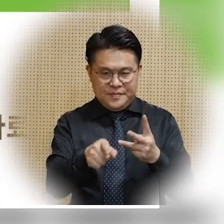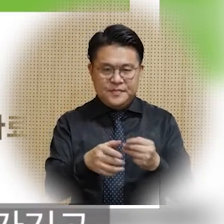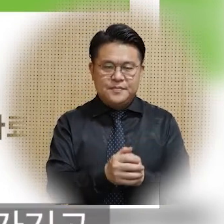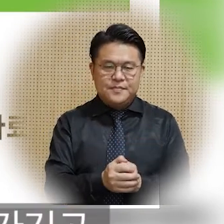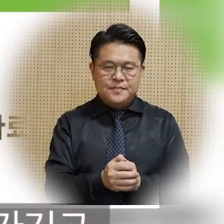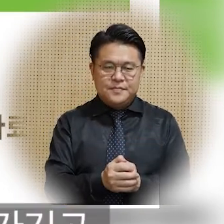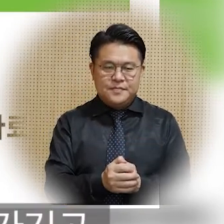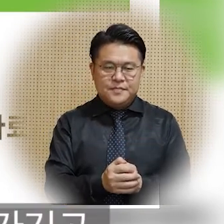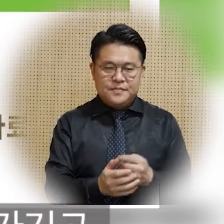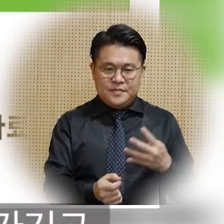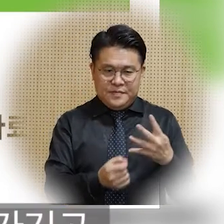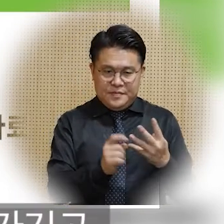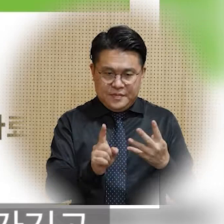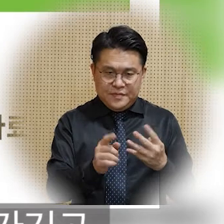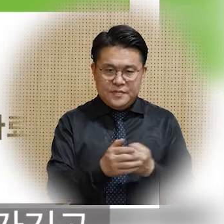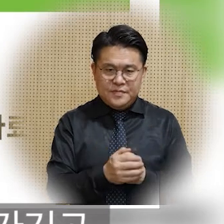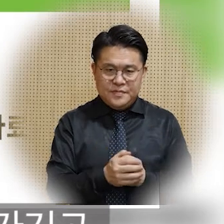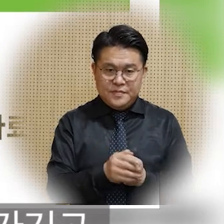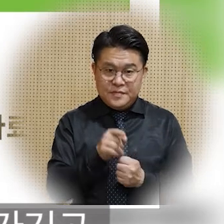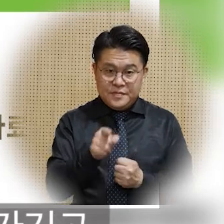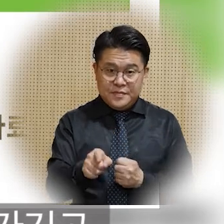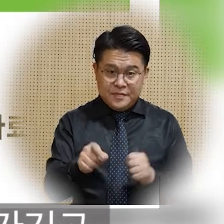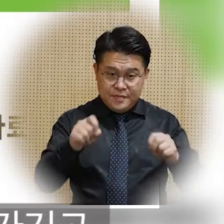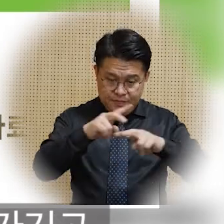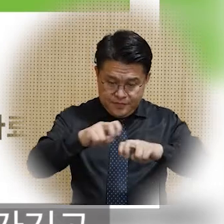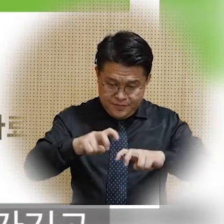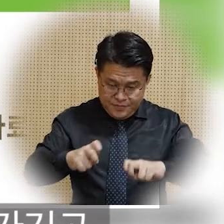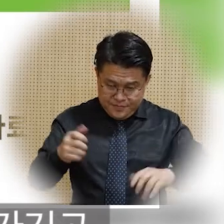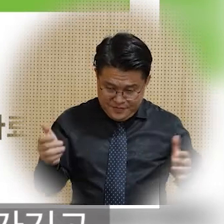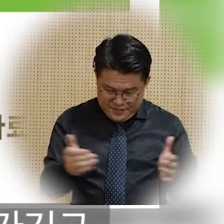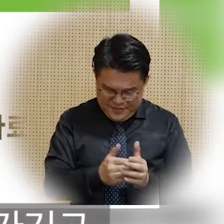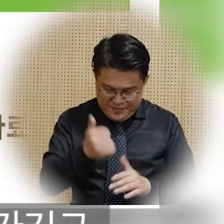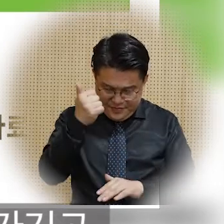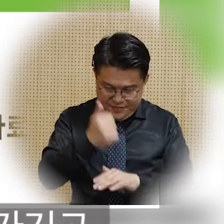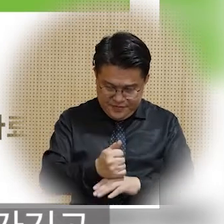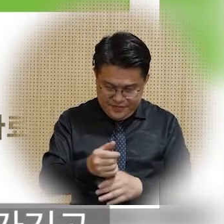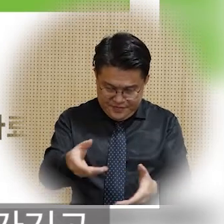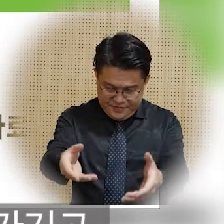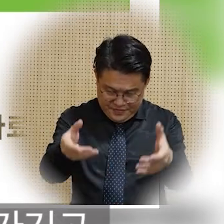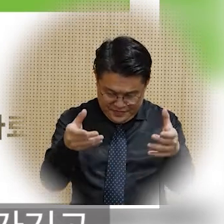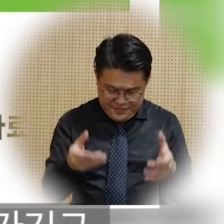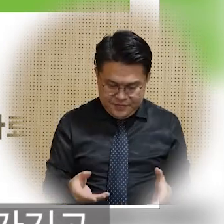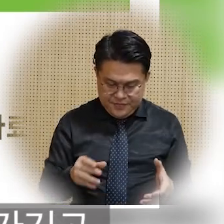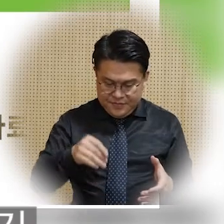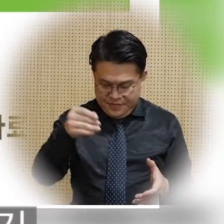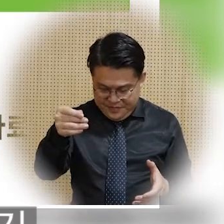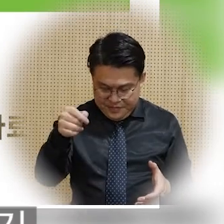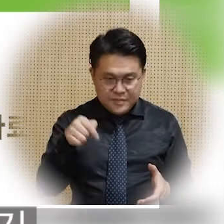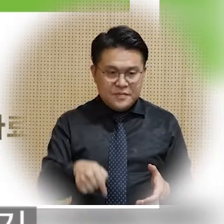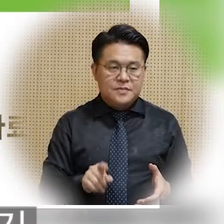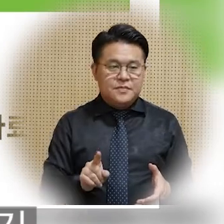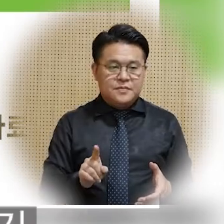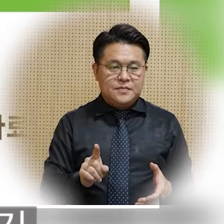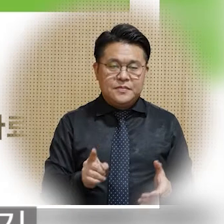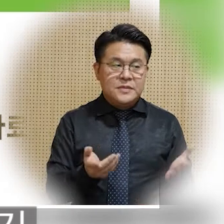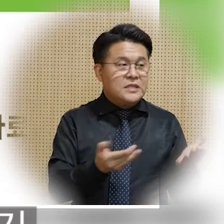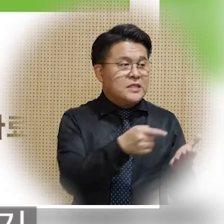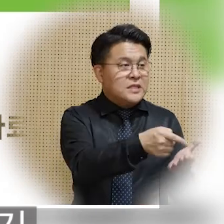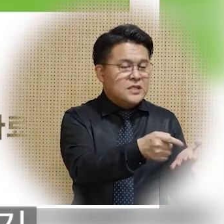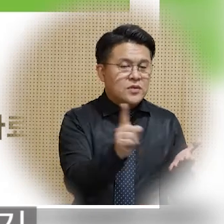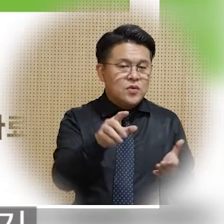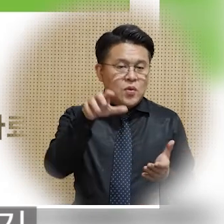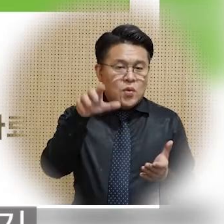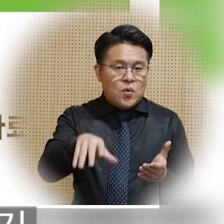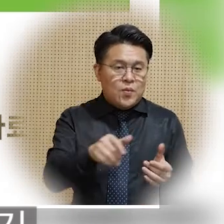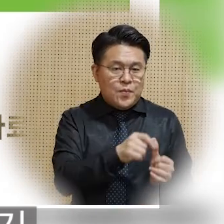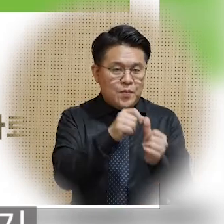3단계입니다. 네 번째로는 이제 실질적으로 그런 직업이 분석이 된 결과를 가지고 이 직업은